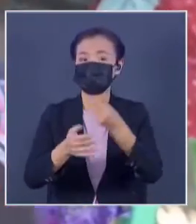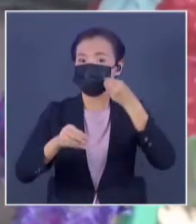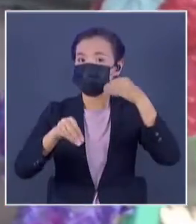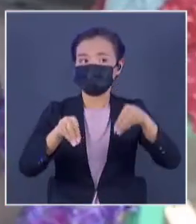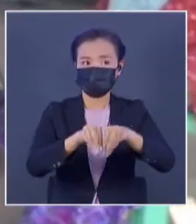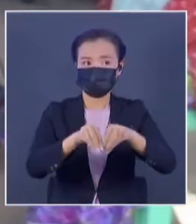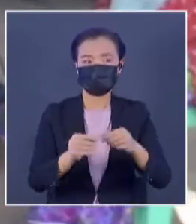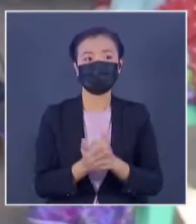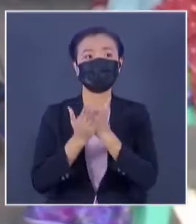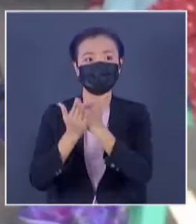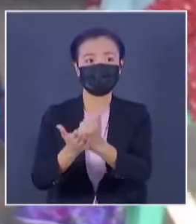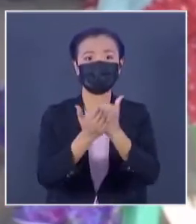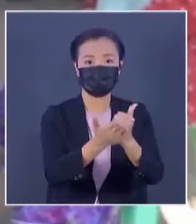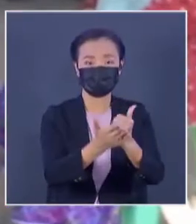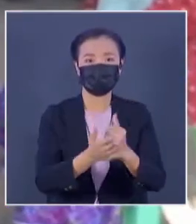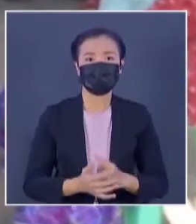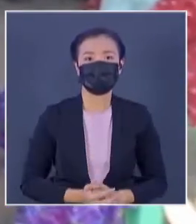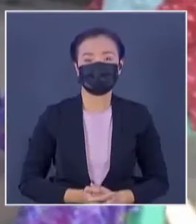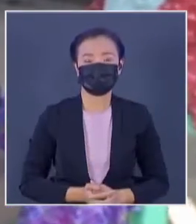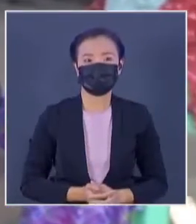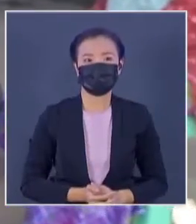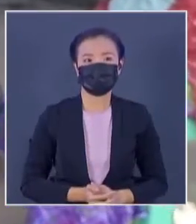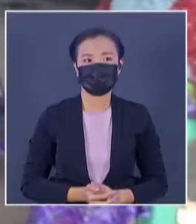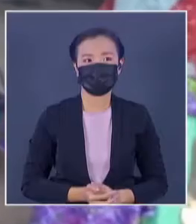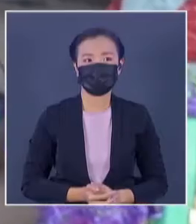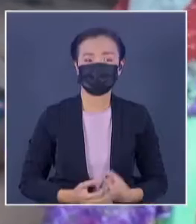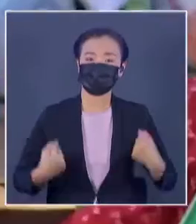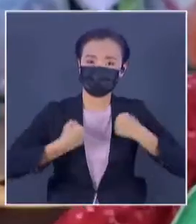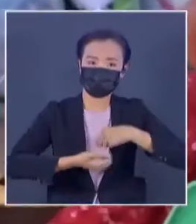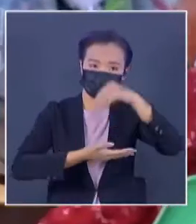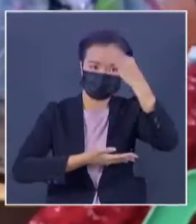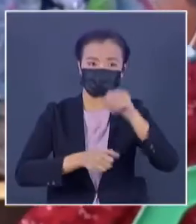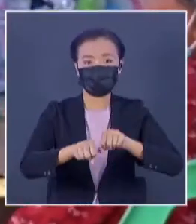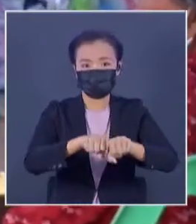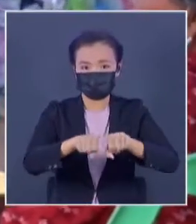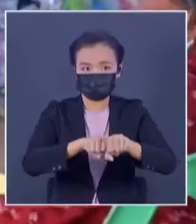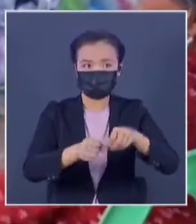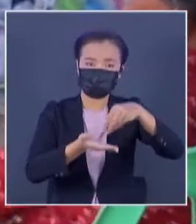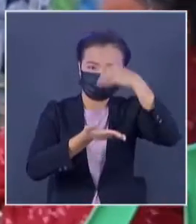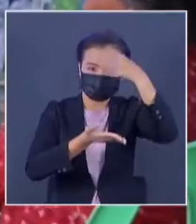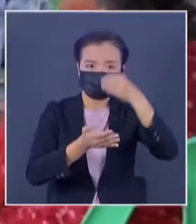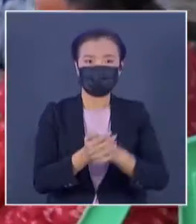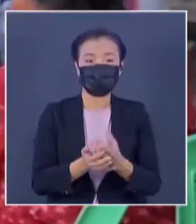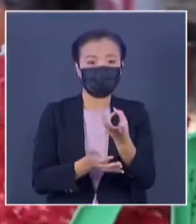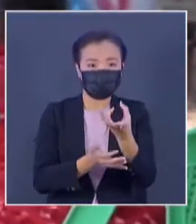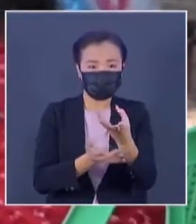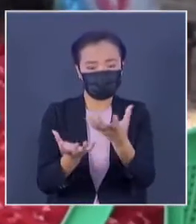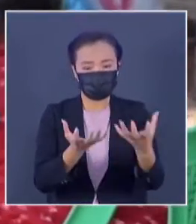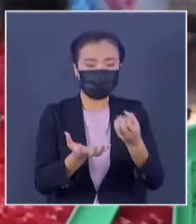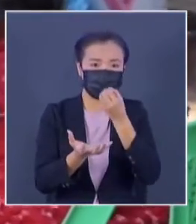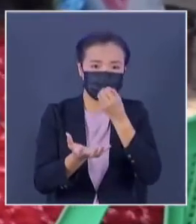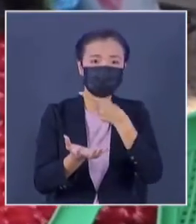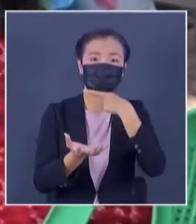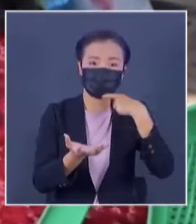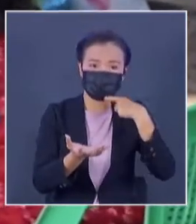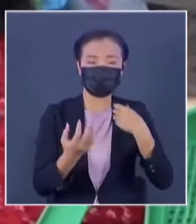ที่ยื่นมือเข้ามาช่วยเหลือแล้วในเบื้องต้นนะครับตอนนี้ก็มีทั้งชุดนักเรียนมีรองเท้านักเรียนมีข้าวสารอาหารแห้งเสื้อผ้